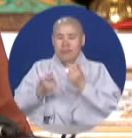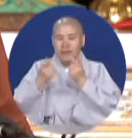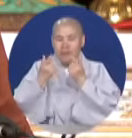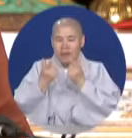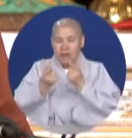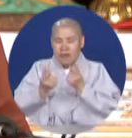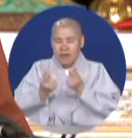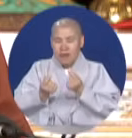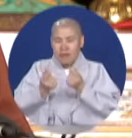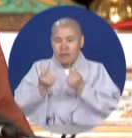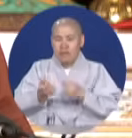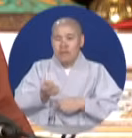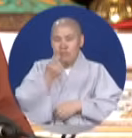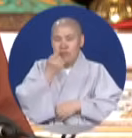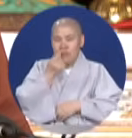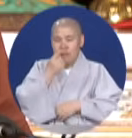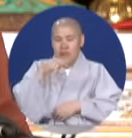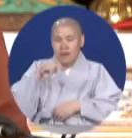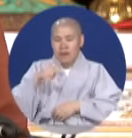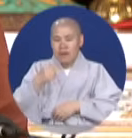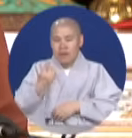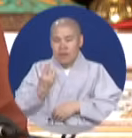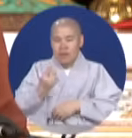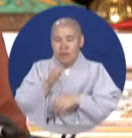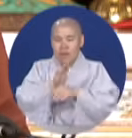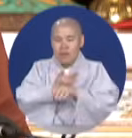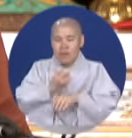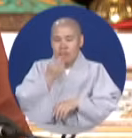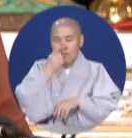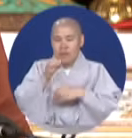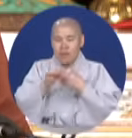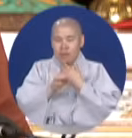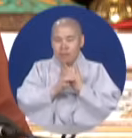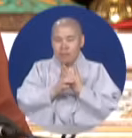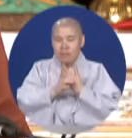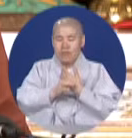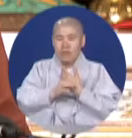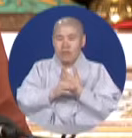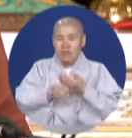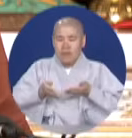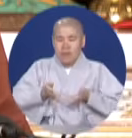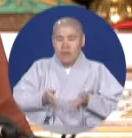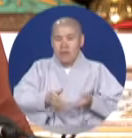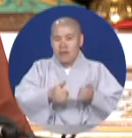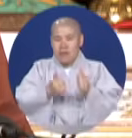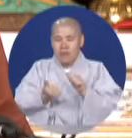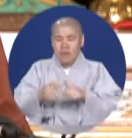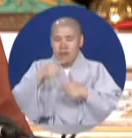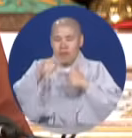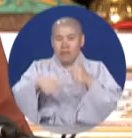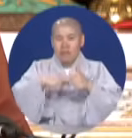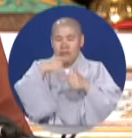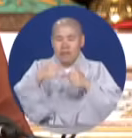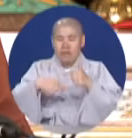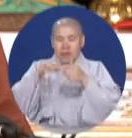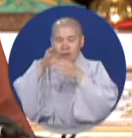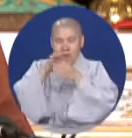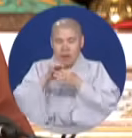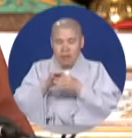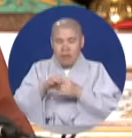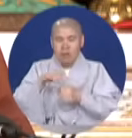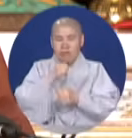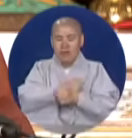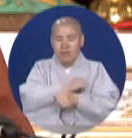같은 배움인데 잘못 배우면 생사윤회를 계속 반복하고